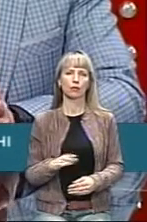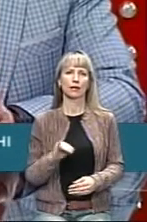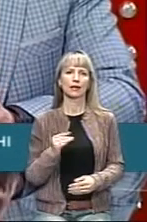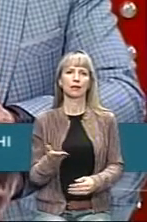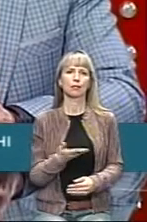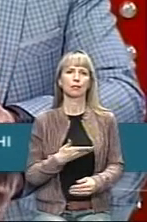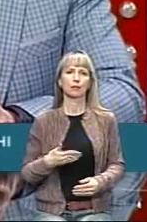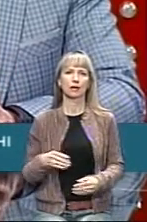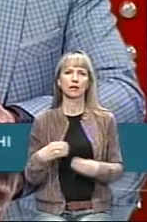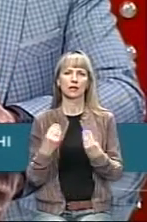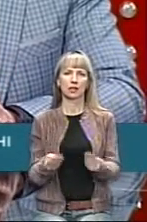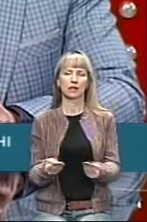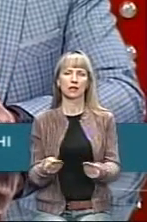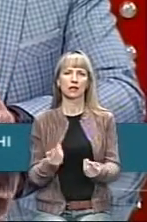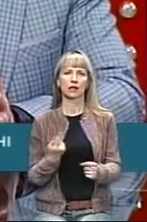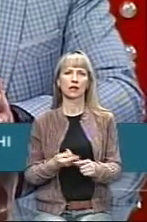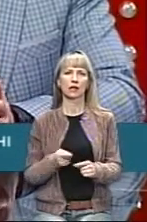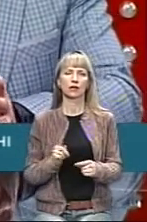Ми подали оцього